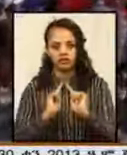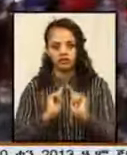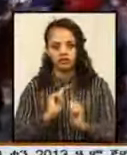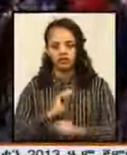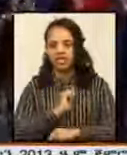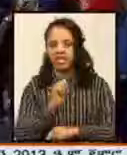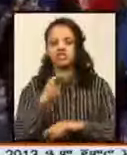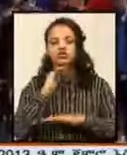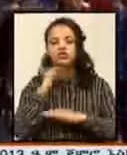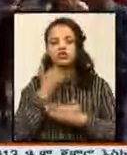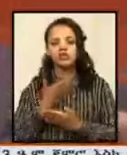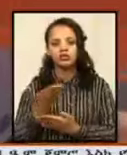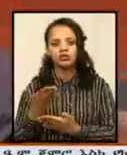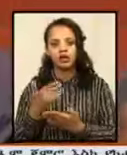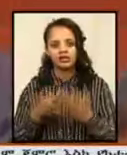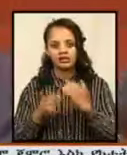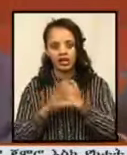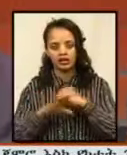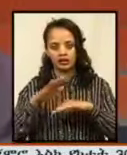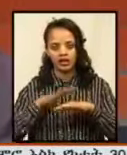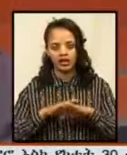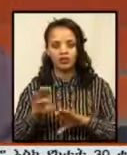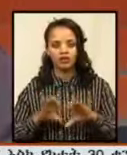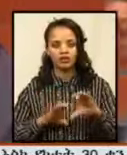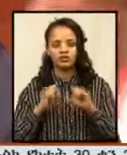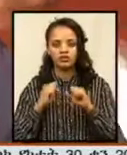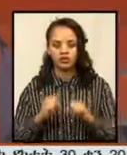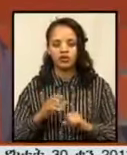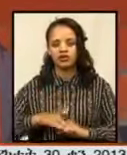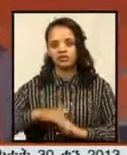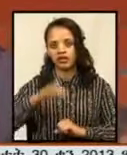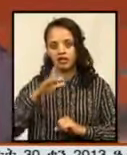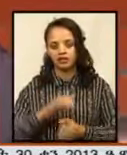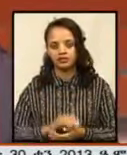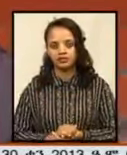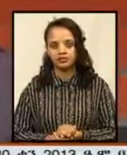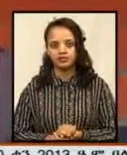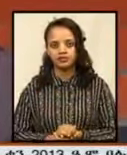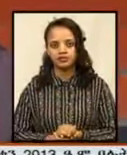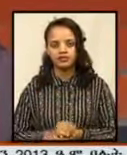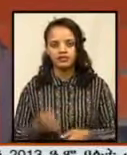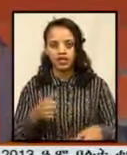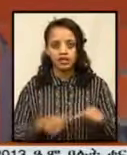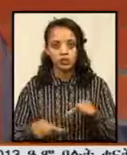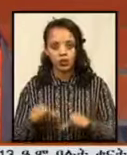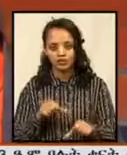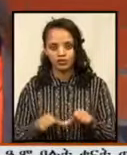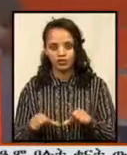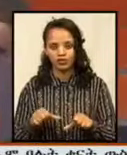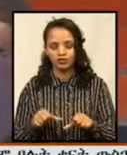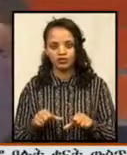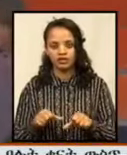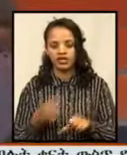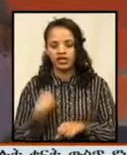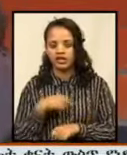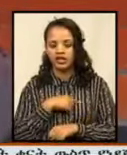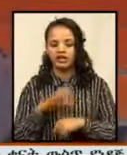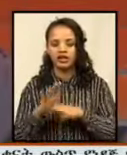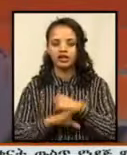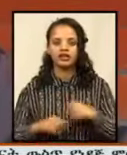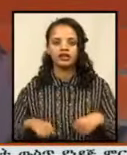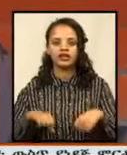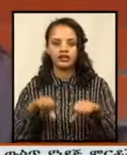ራሳቸውን ሰውተው በዚች ሀገር ላይ እንግዲህ ሊያደርጉት የሚችለው ከፍተኛ አስተዋጽኦ እንግዲህ የችን የእኛን ሀገር